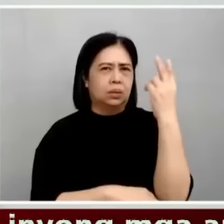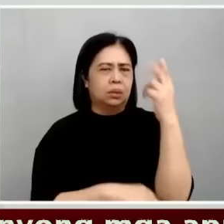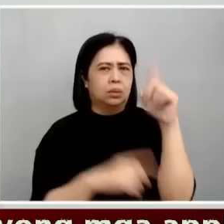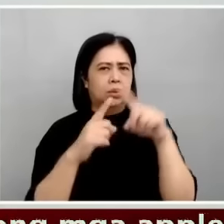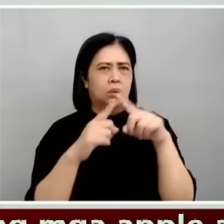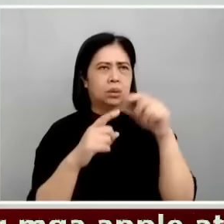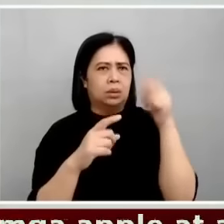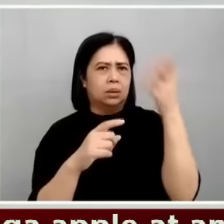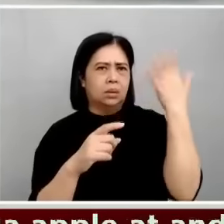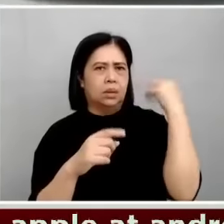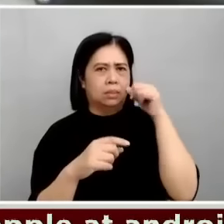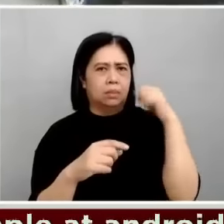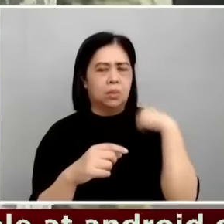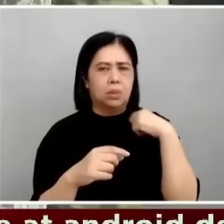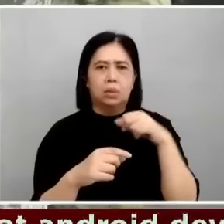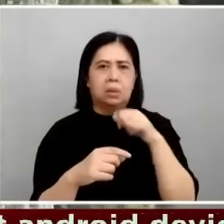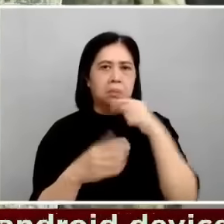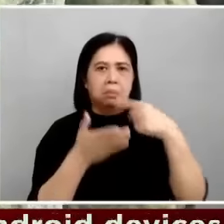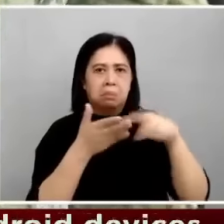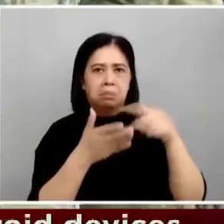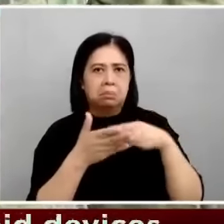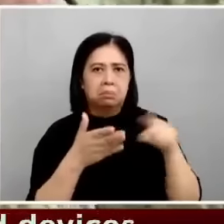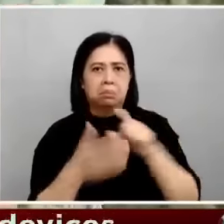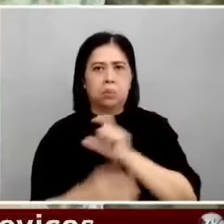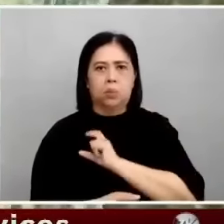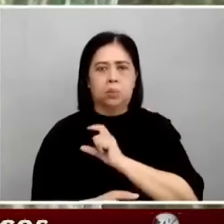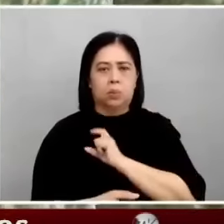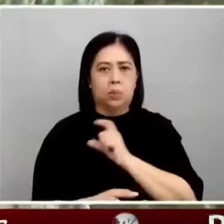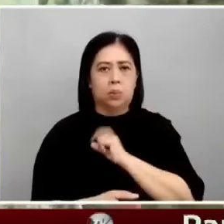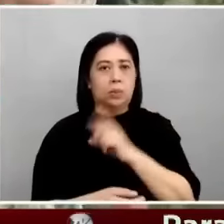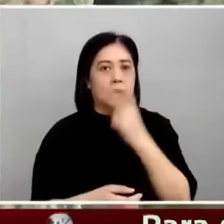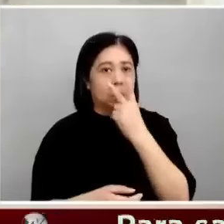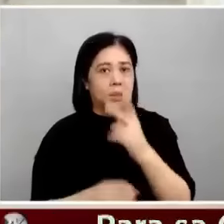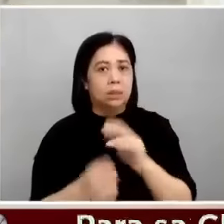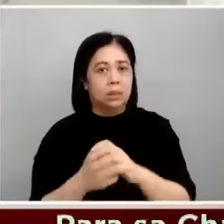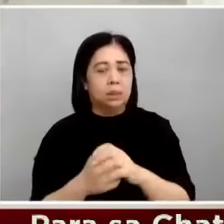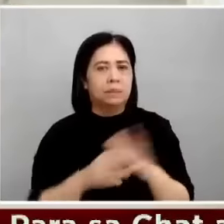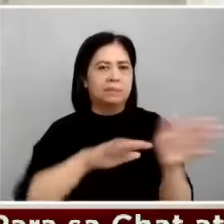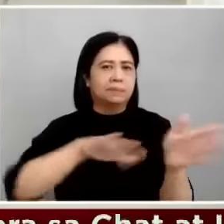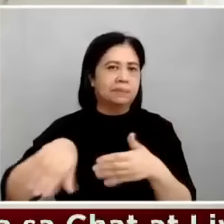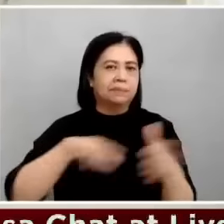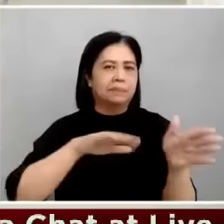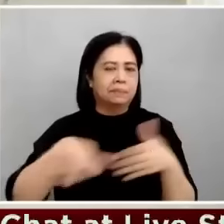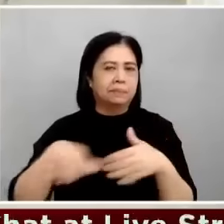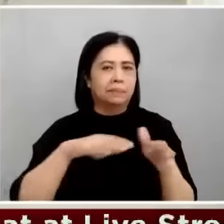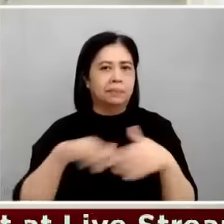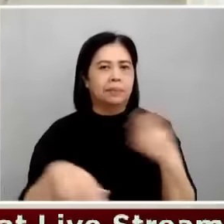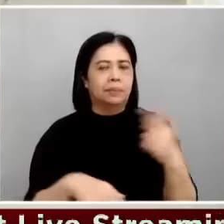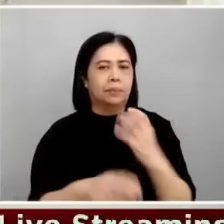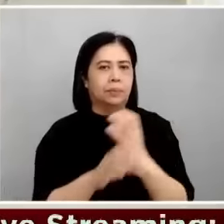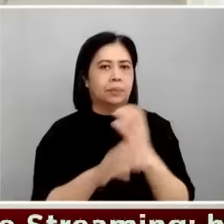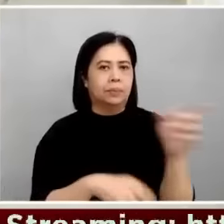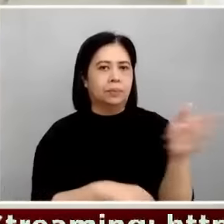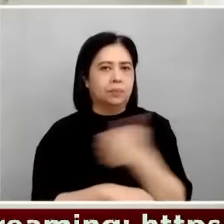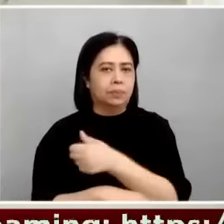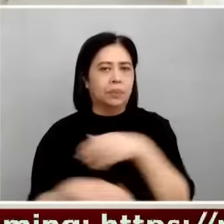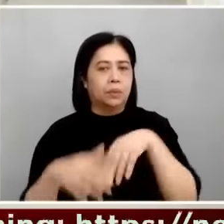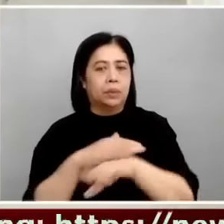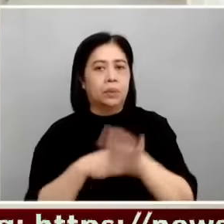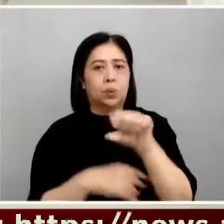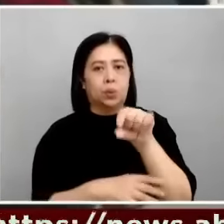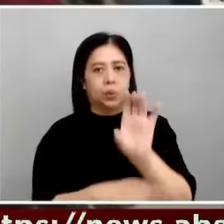hapon ay hindi naman nag-inspeksyon yung mga pulis. Ang nakita natin ay pinaparaan lamang yung mga sasakyan papasok ng Quezon